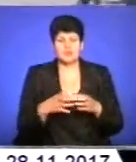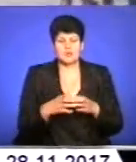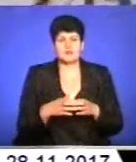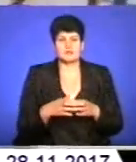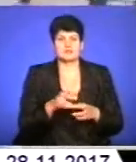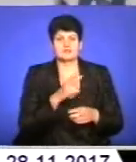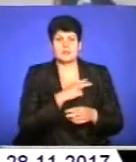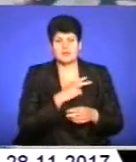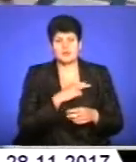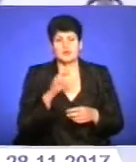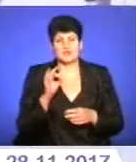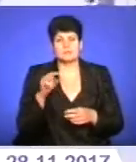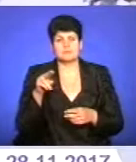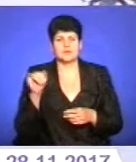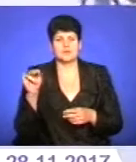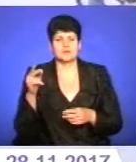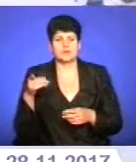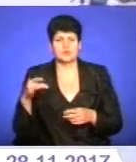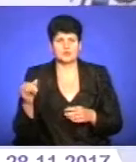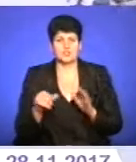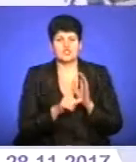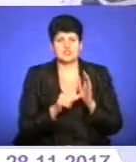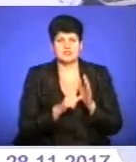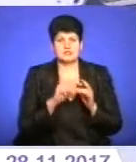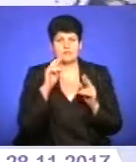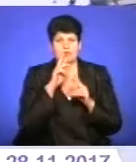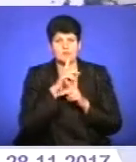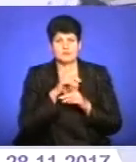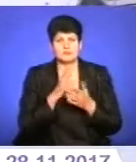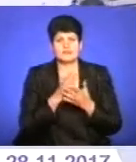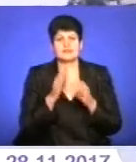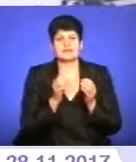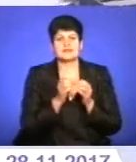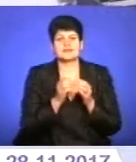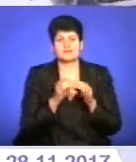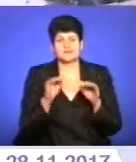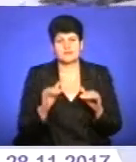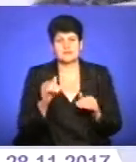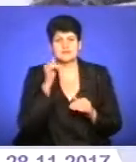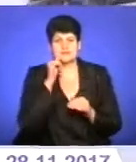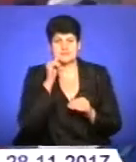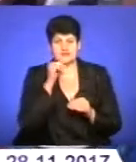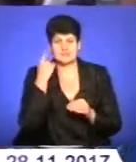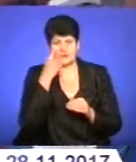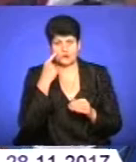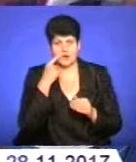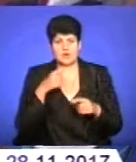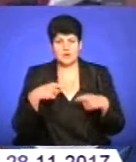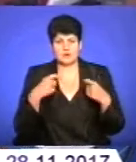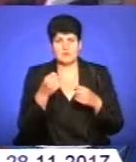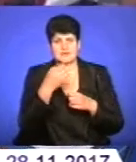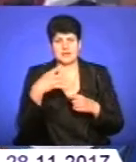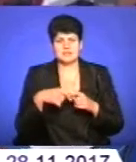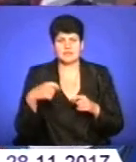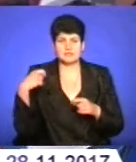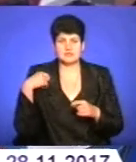капітаном Оленою Підгрушною з шістьма промахами у пасиві посіла 10-ту сходинку. Вже завтра за нагородив індивідуальній гонці на 15